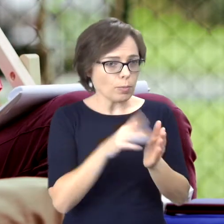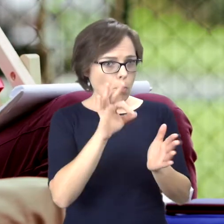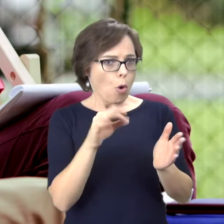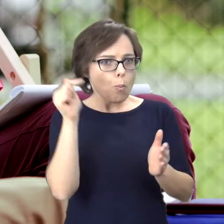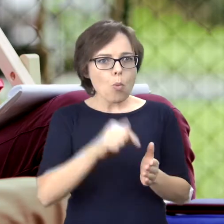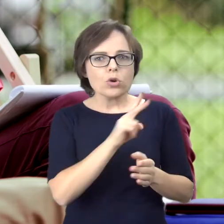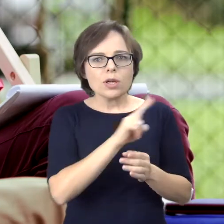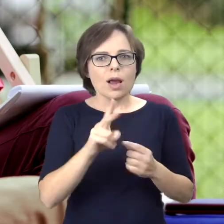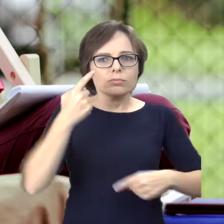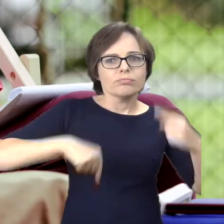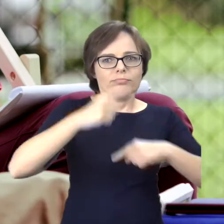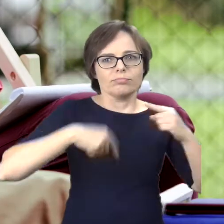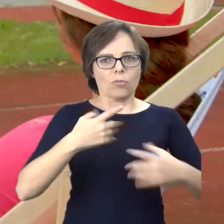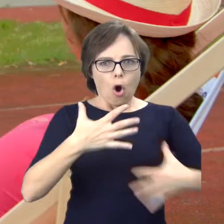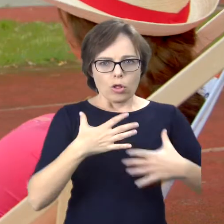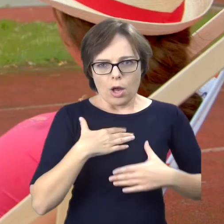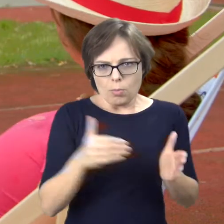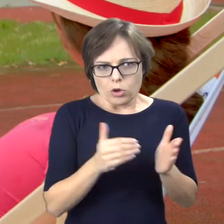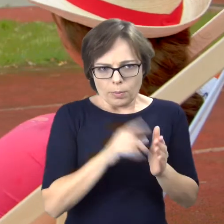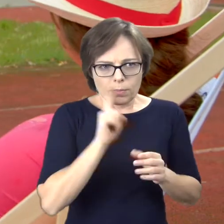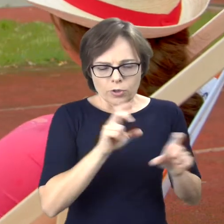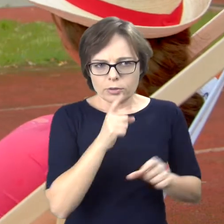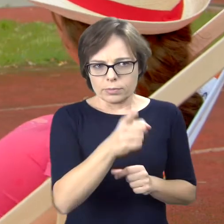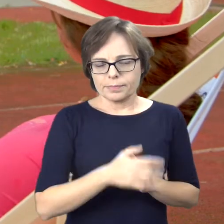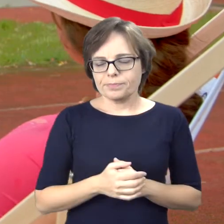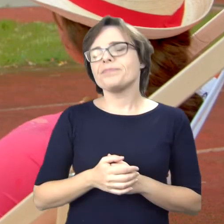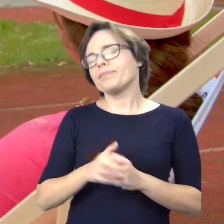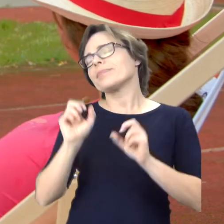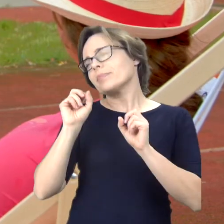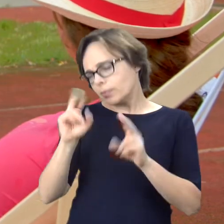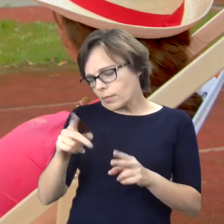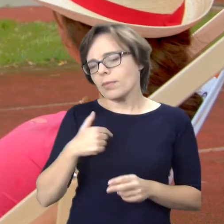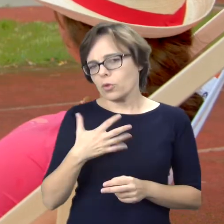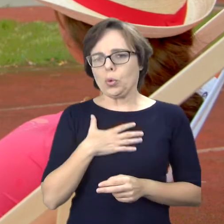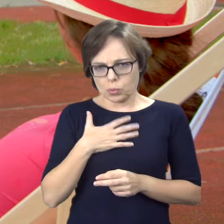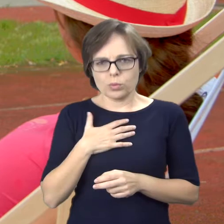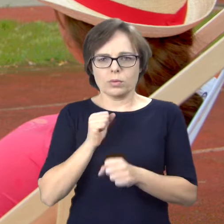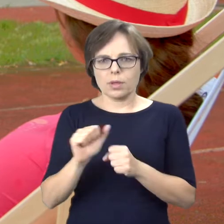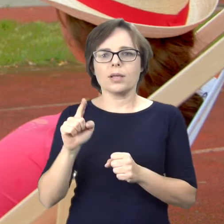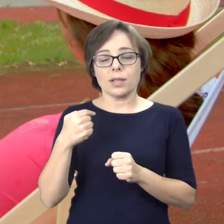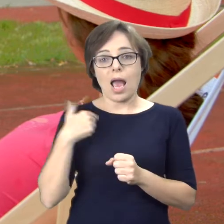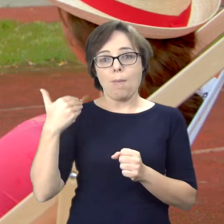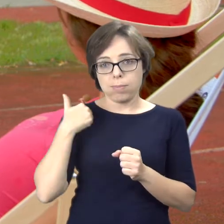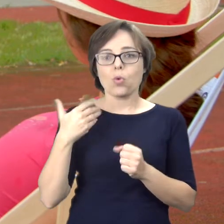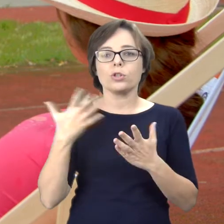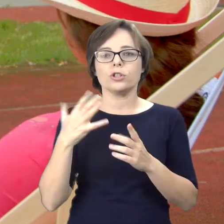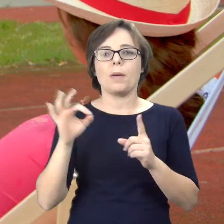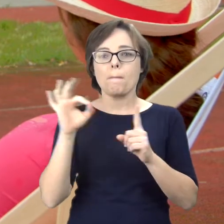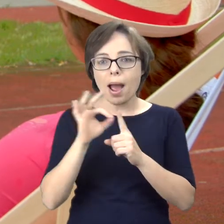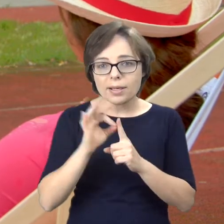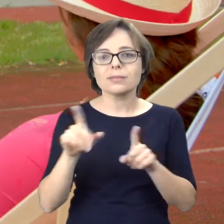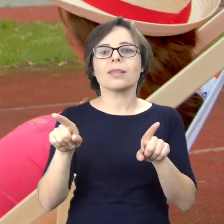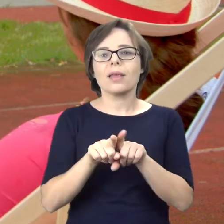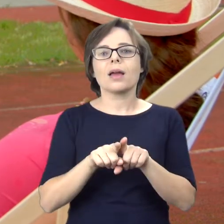je do każdej komórki twojego ciała. Wiesz, jest to odczuwalne na pewno. Ja biegłem tak wysoko i w Pakistanie, i też wysoko było